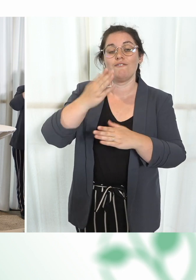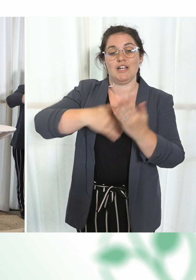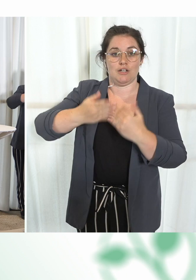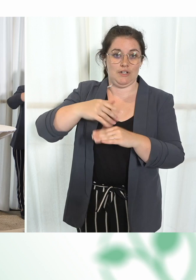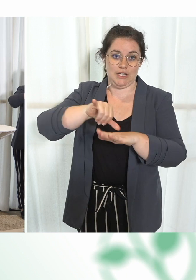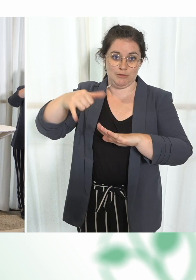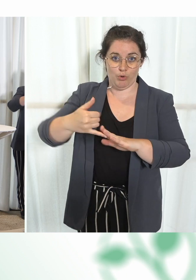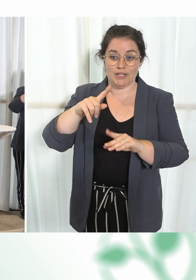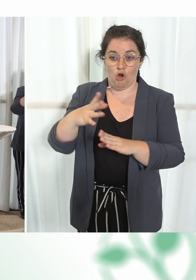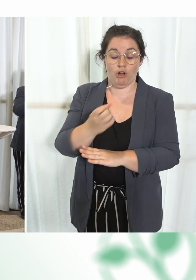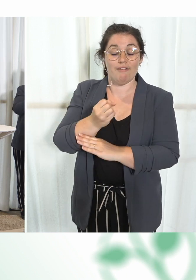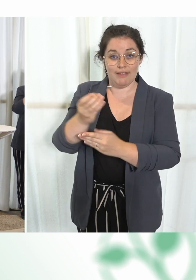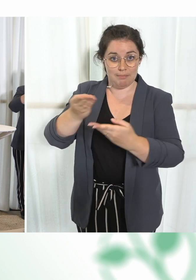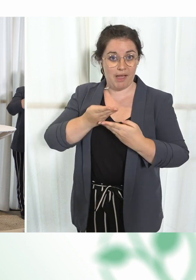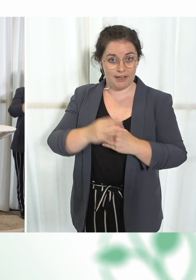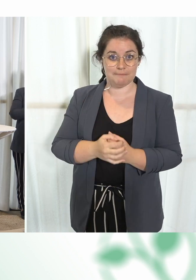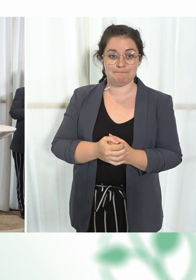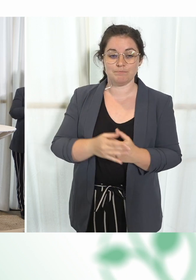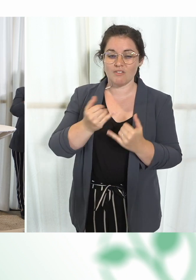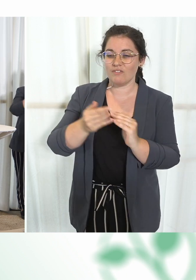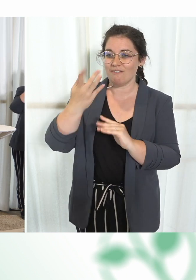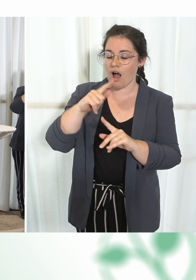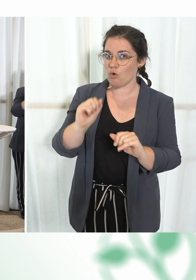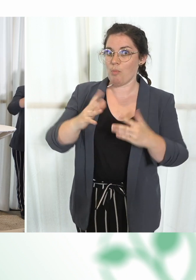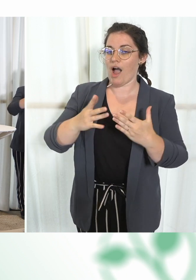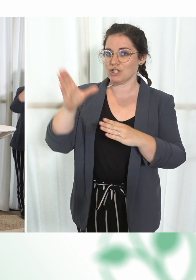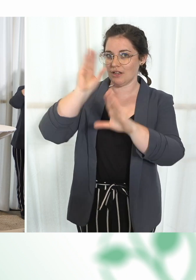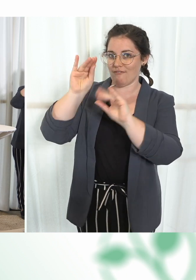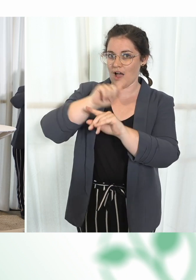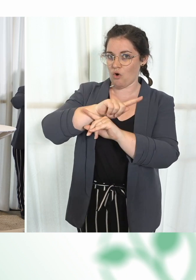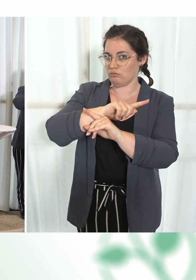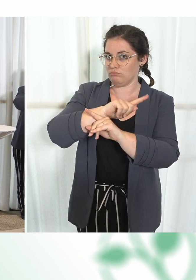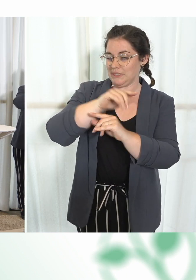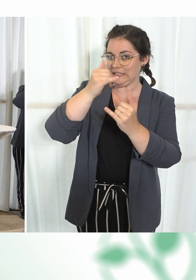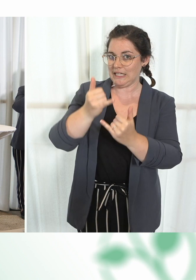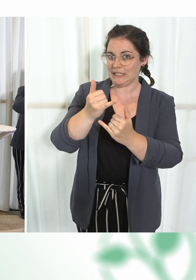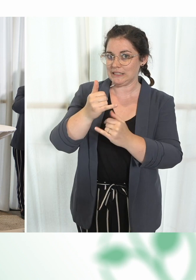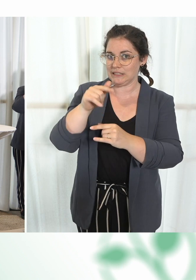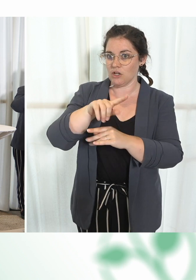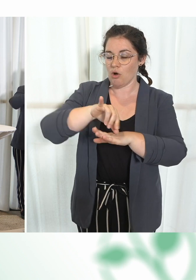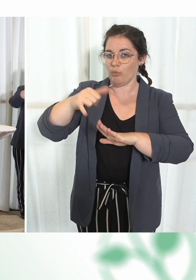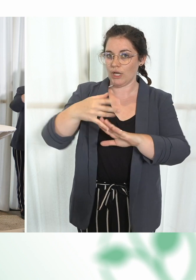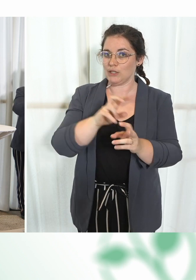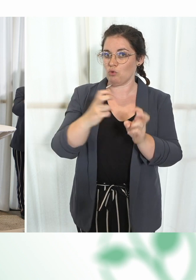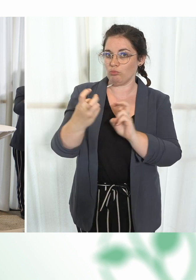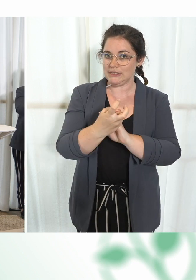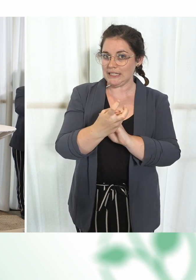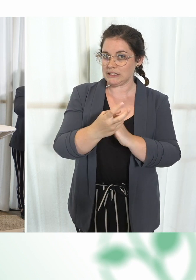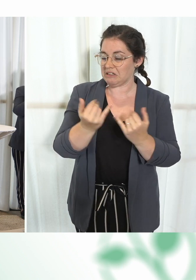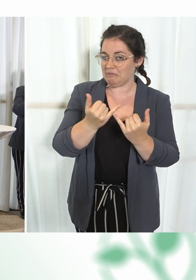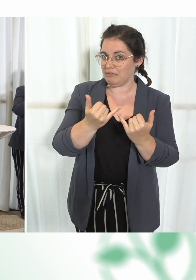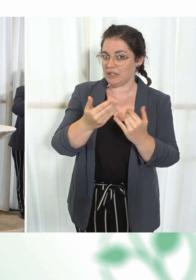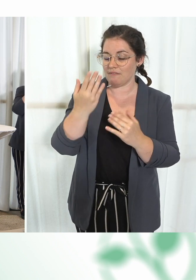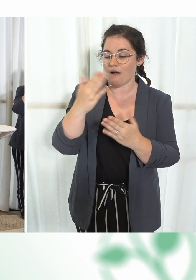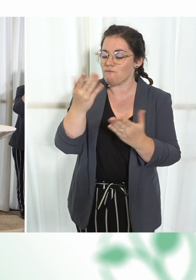Gewinn bringt. Wie waren denn Ihre überraschenden Erfahrungen, seitdem Sie auch diese Projekte umsetzen? Wo